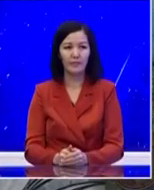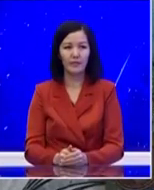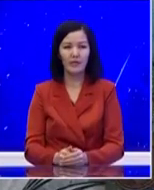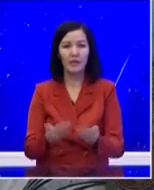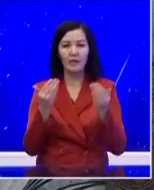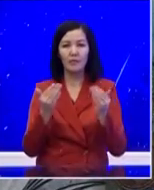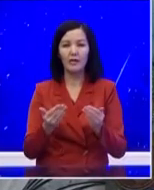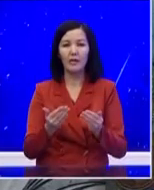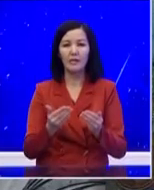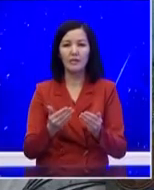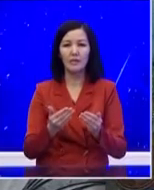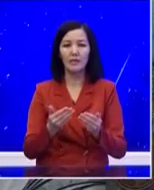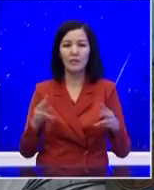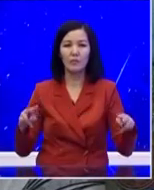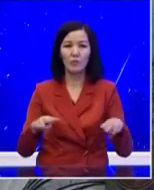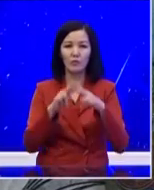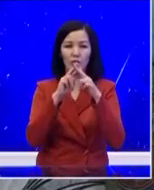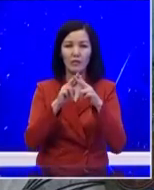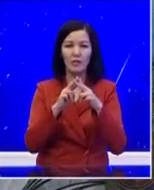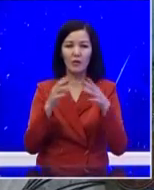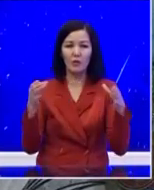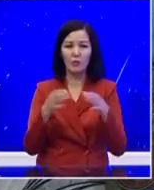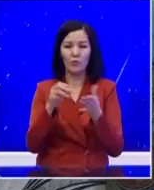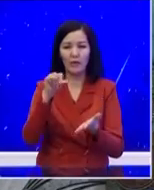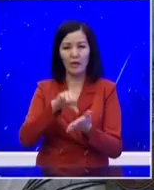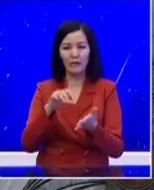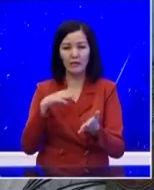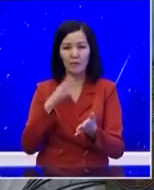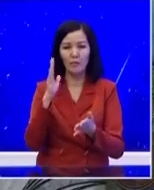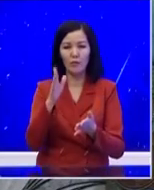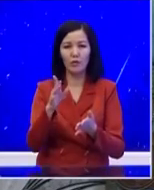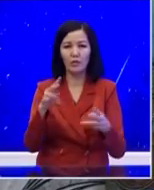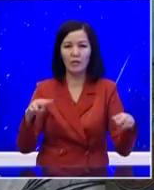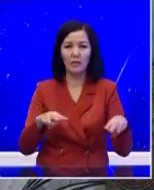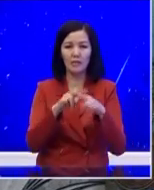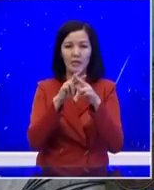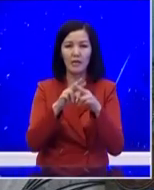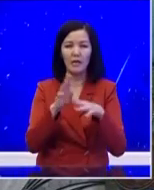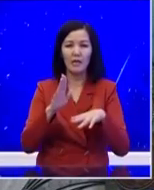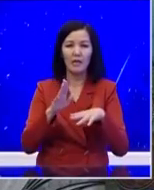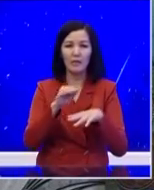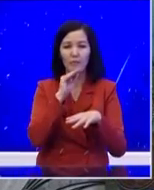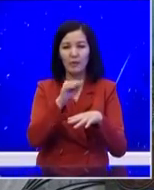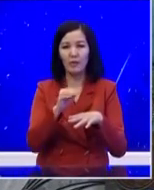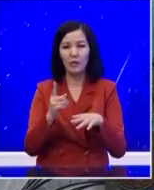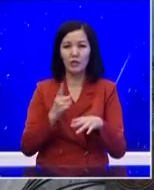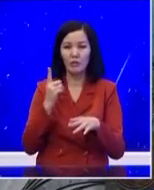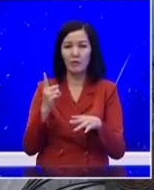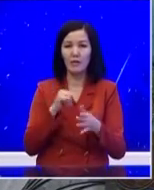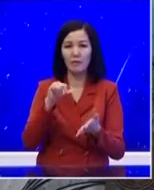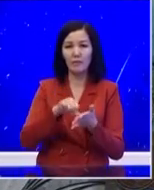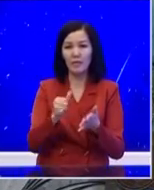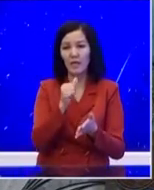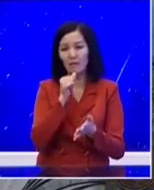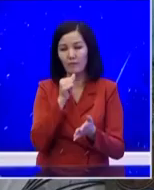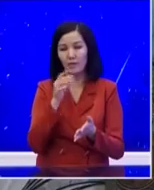Мен қазір Вине Астана Моторс континентал клубында өнер көрсетем. Болашақта Астана Про Тим кәсіпқой велокомандасына шеберлігімді сынағым келеді. Ол